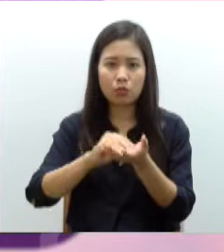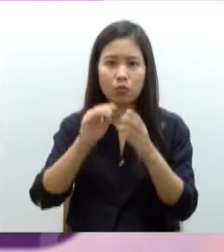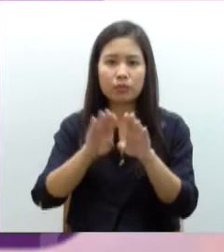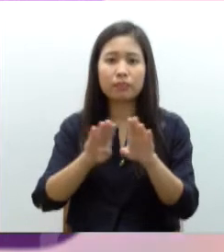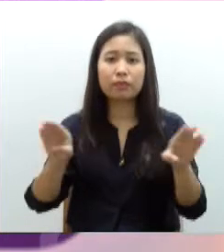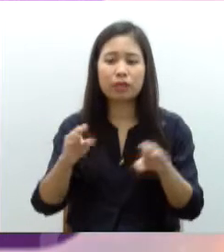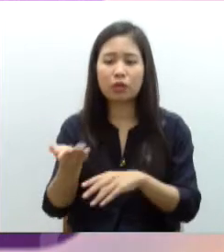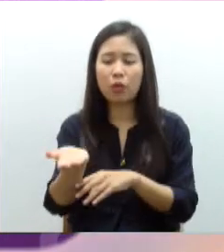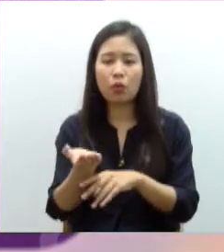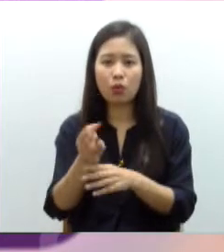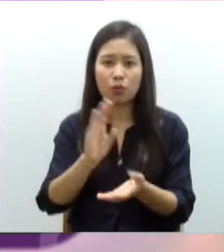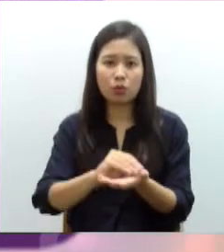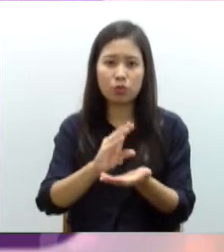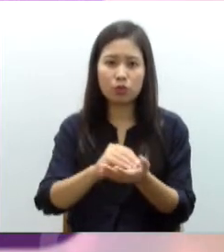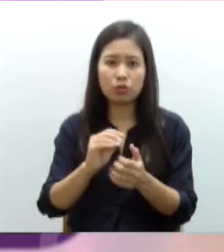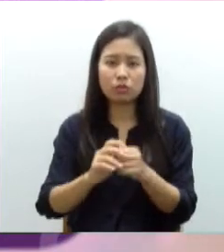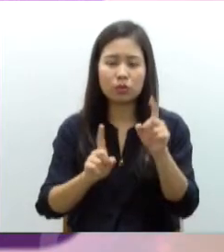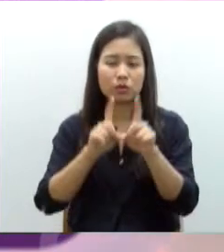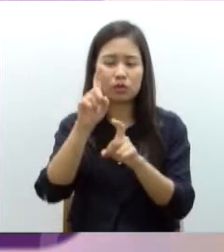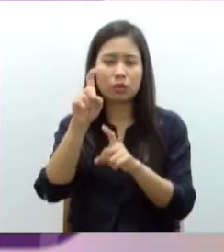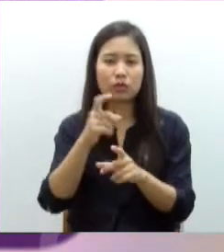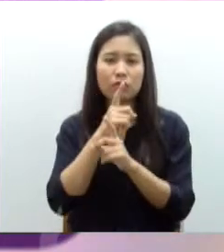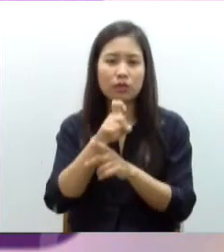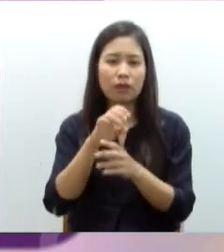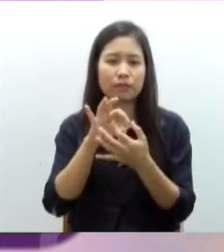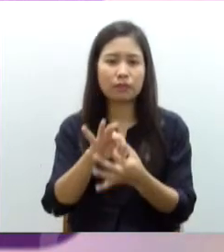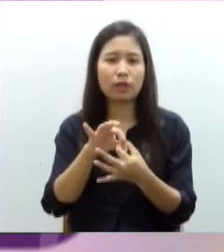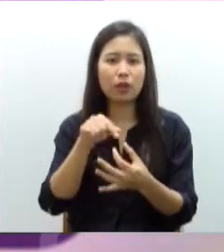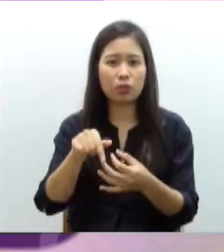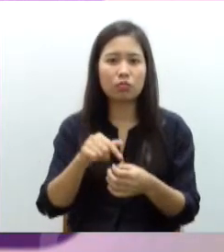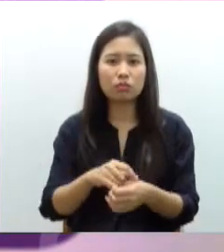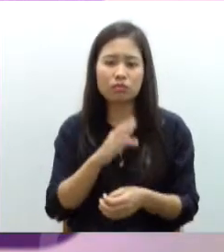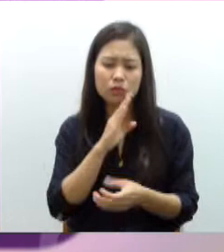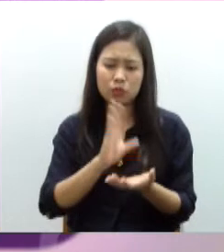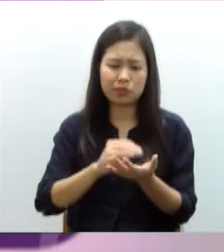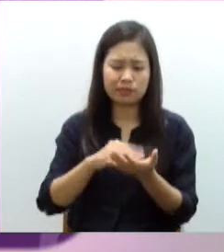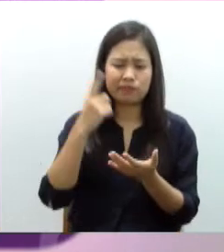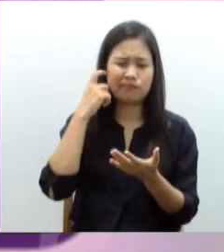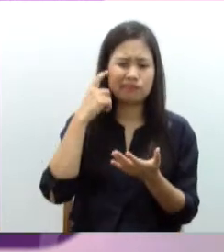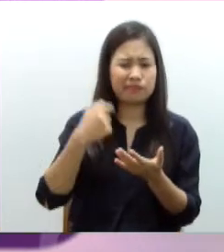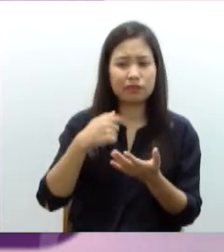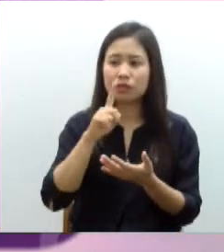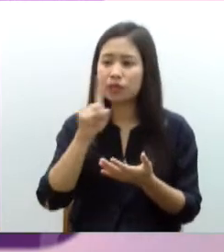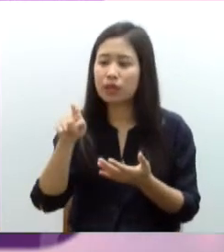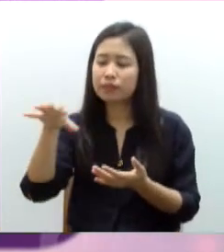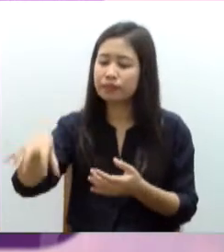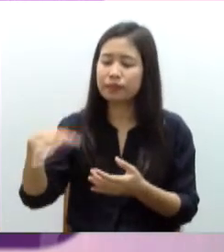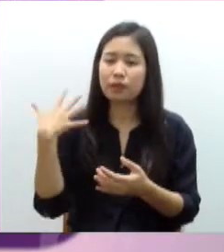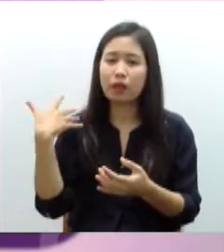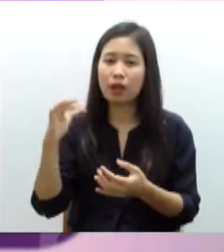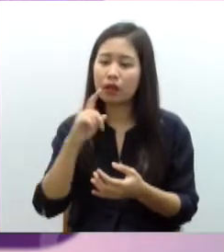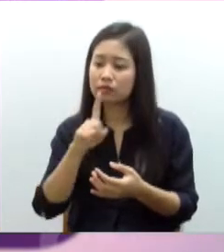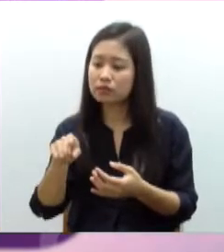เนี่ยจริงๆแล้วพรบข้อมูลข่าวสารตั้งแต่ปี40เนี่ยกำหนดให้เราเปิดตั้งนานแล้วแหละแล้วก็เลยมาย้ำตรงนี้นะฮะแล้วการให้เปิดเผยทั้ง